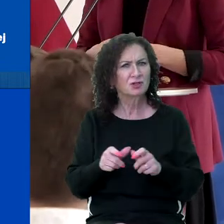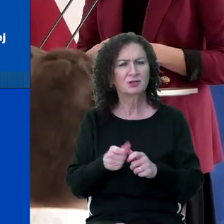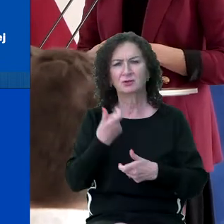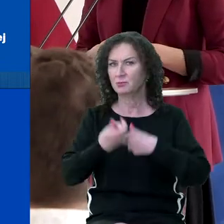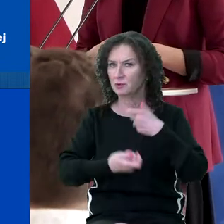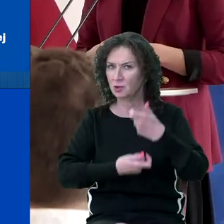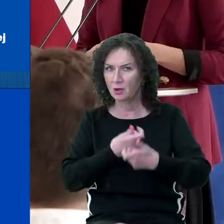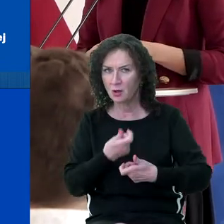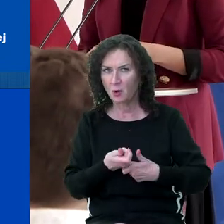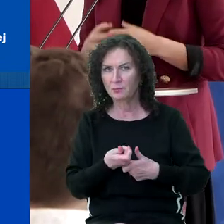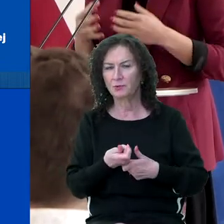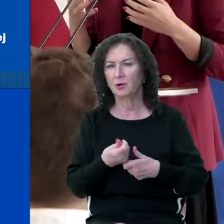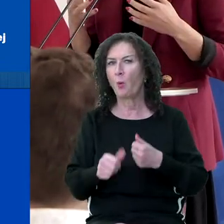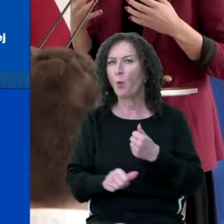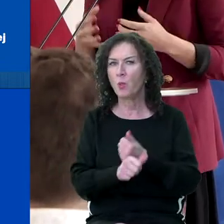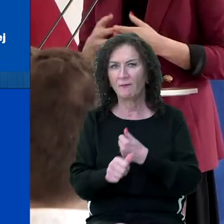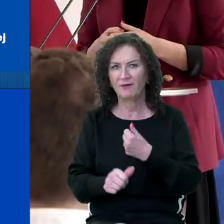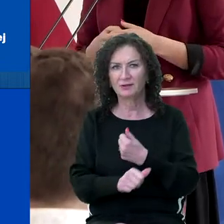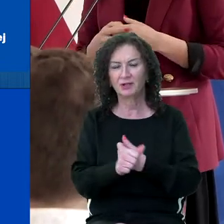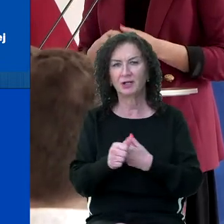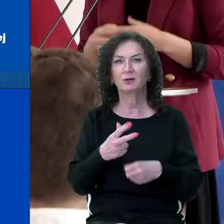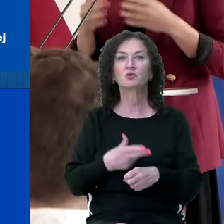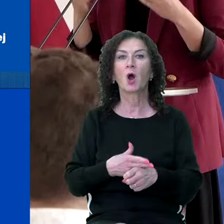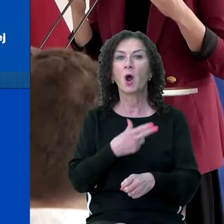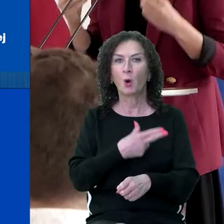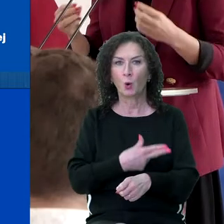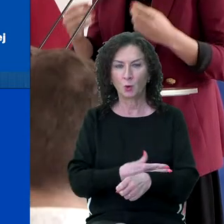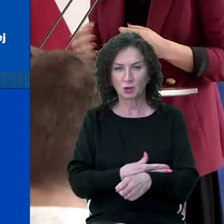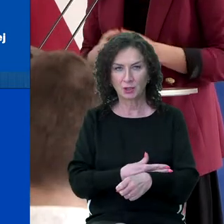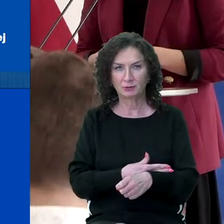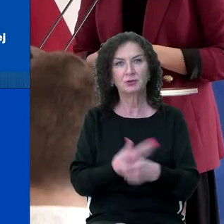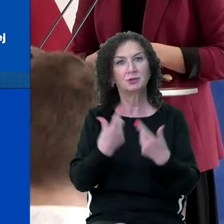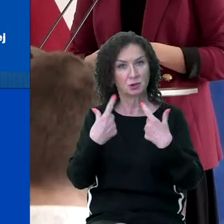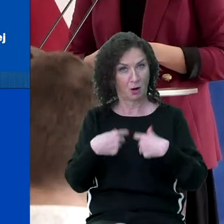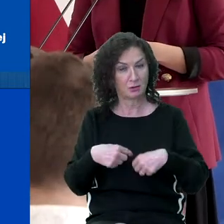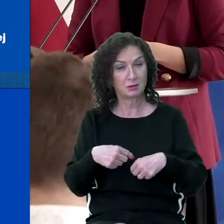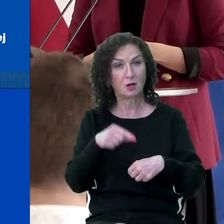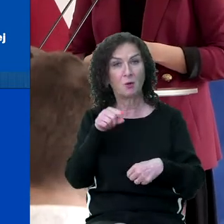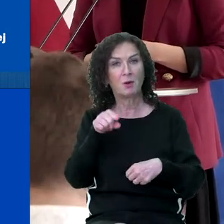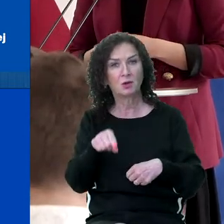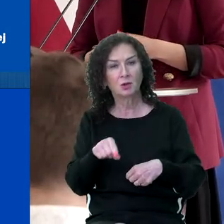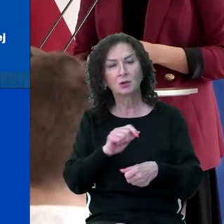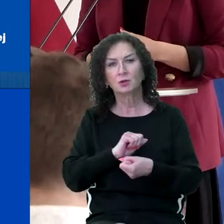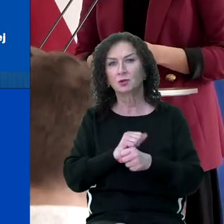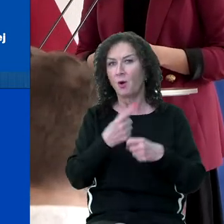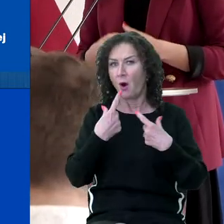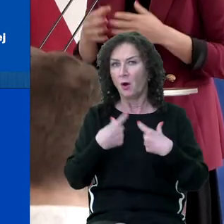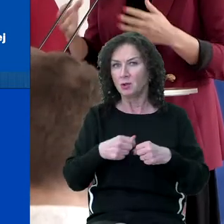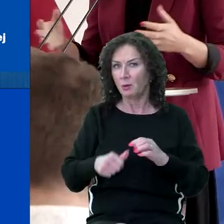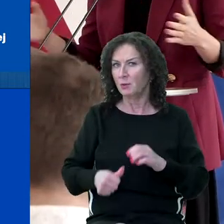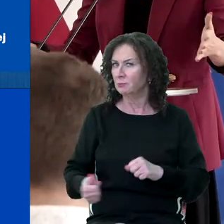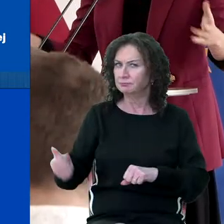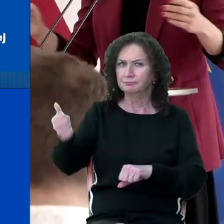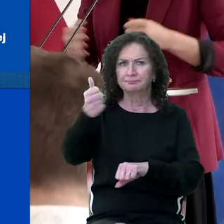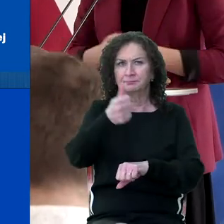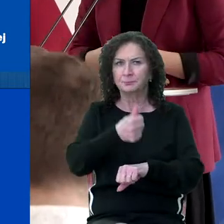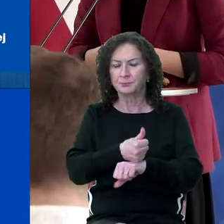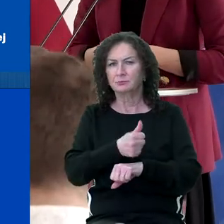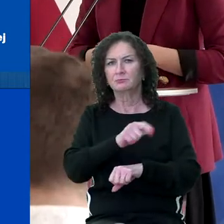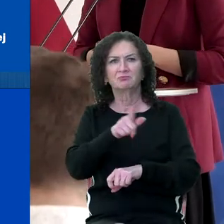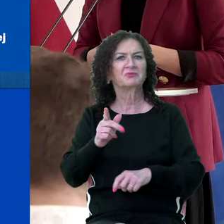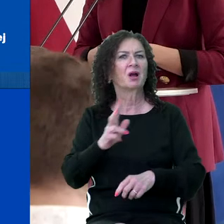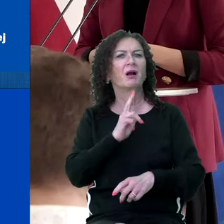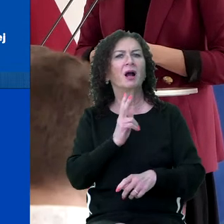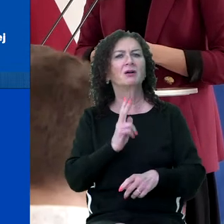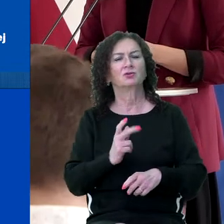to, że właśnie urzędnicy to są państwowcy z krwi i kości, którzy stają na czele, na każdy na swoim polu,